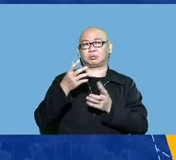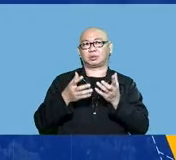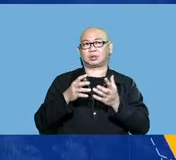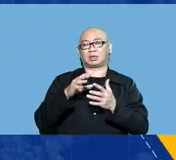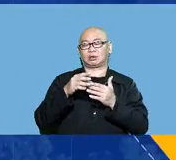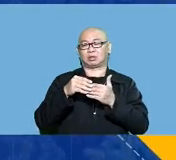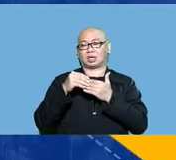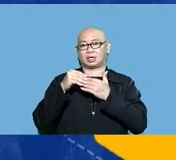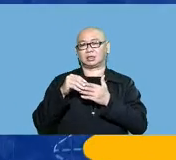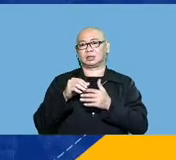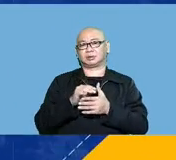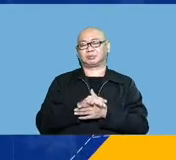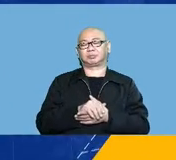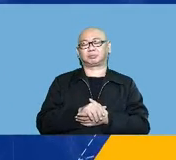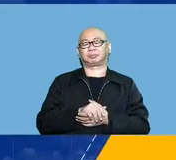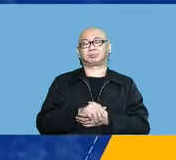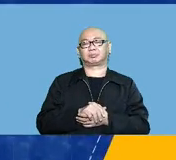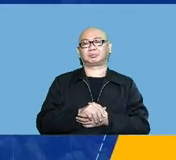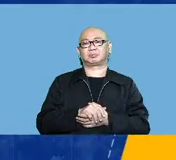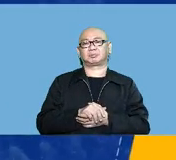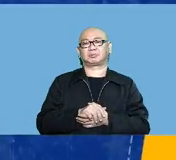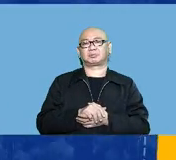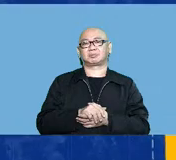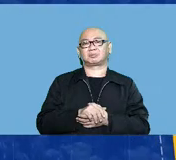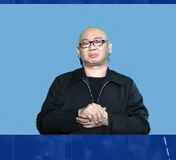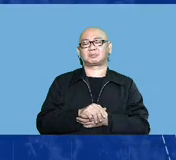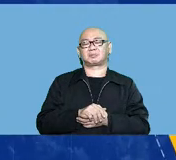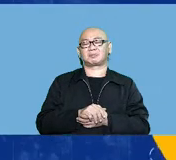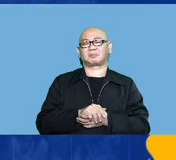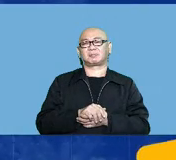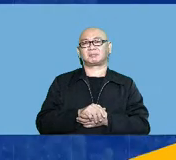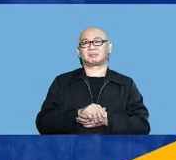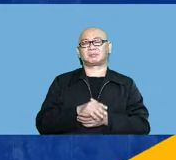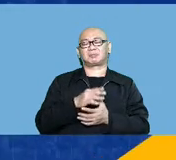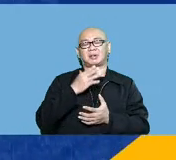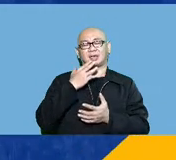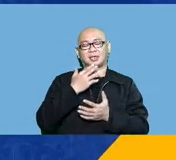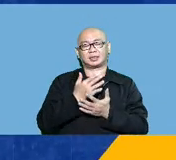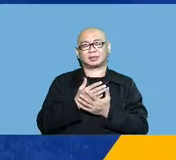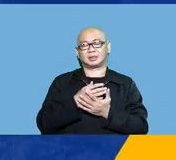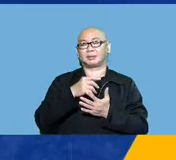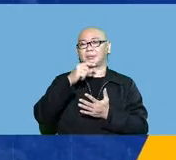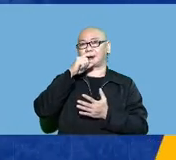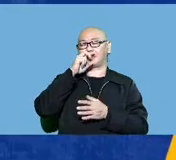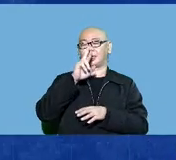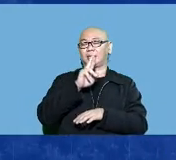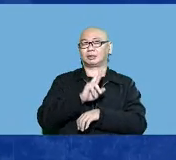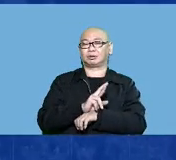ditarik, sehingga saya langsung siap daripada ditarik WD1-nya. Matur nuwun Pak Rektor.